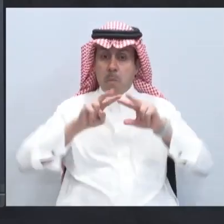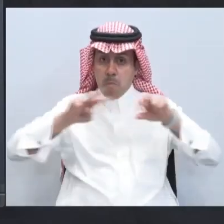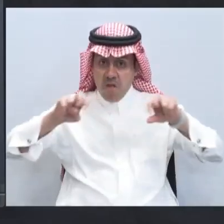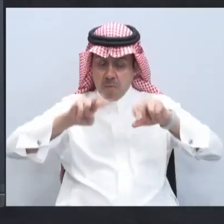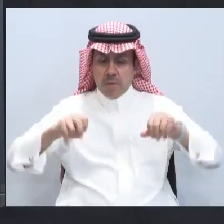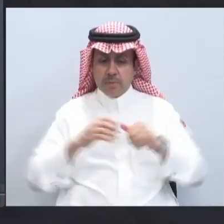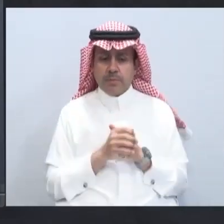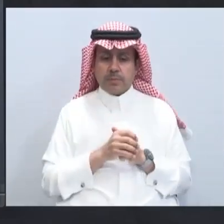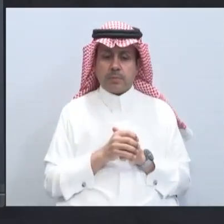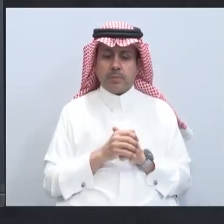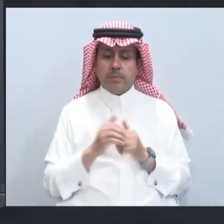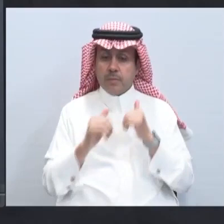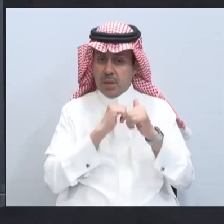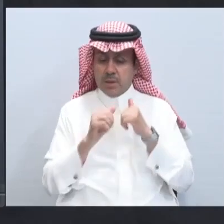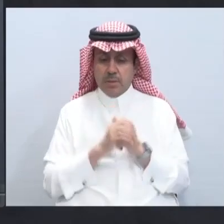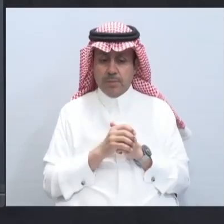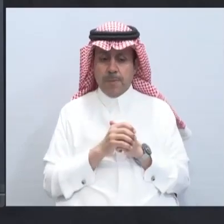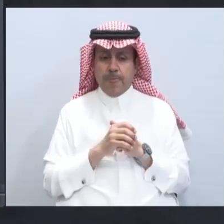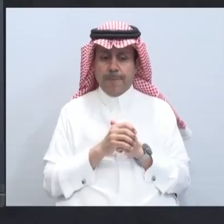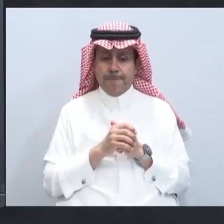ما هي هذه الاساليب نشاهدها